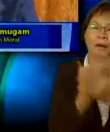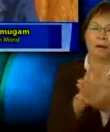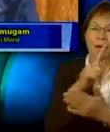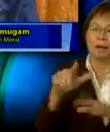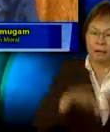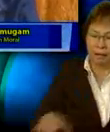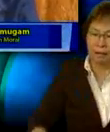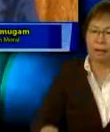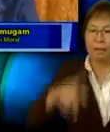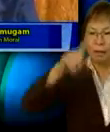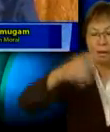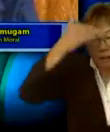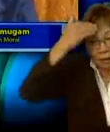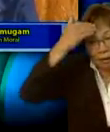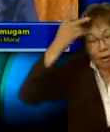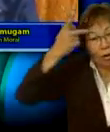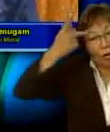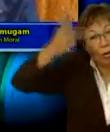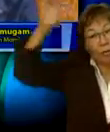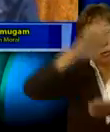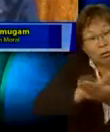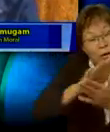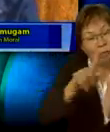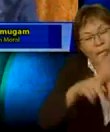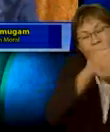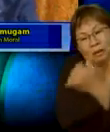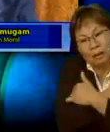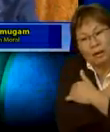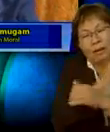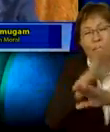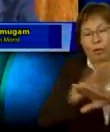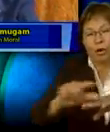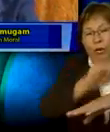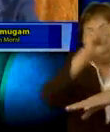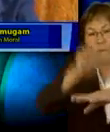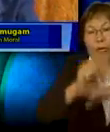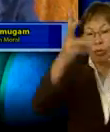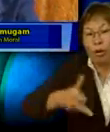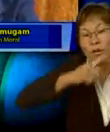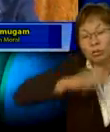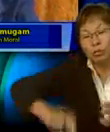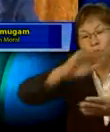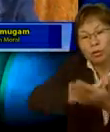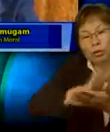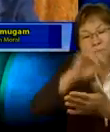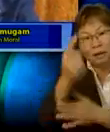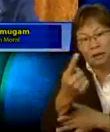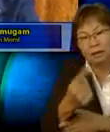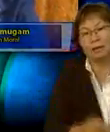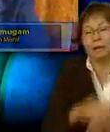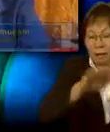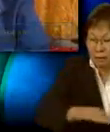Baiklah adik-adik, adik-adik perlu sedar bahawa konsep sekolah penyayang ini bukan diaplikasikan kepada warga tua di sekolah